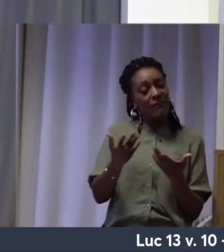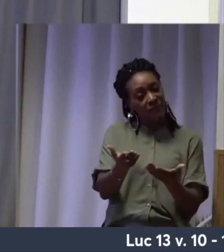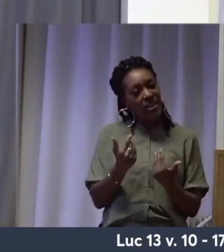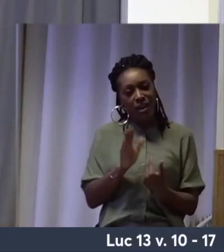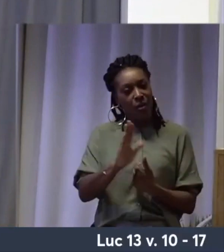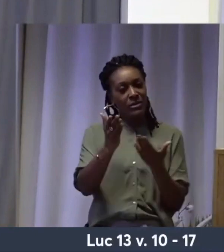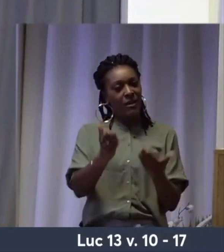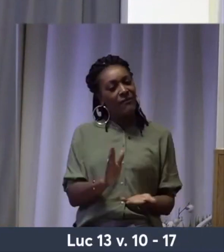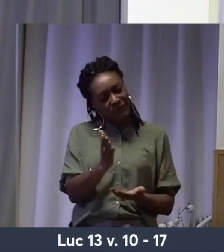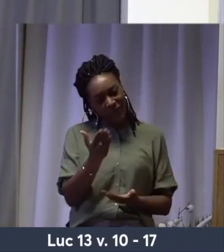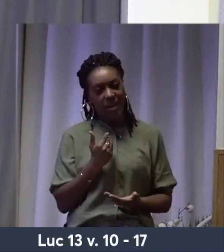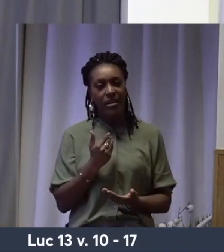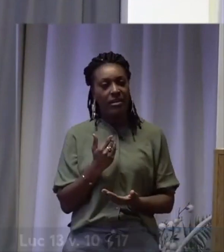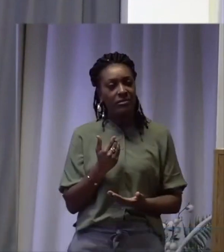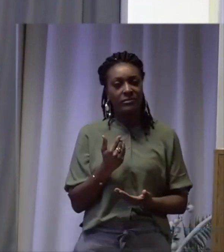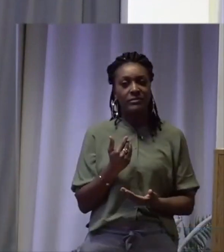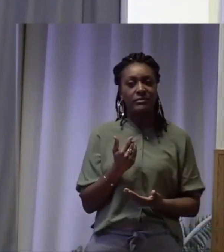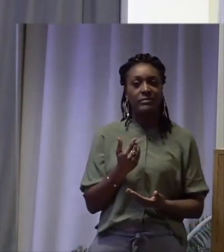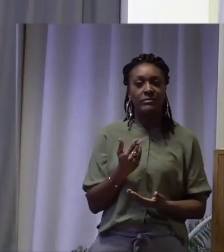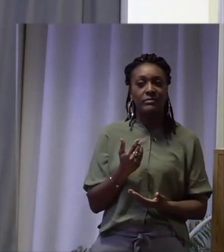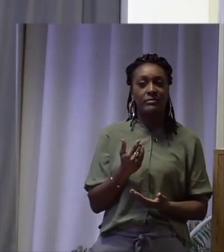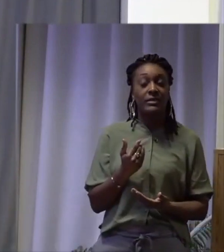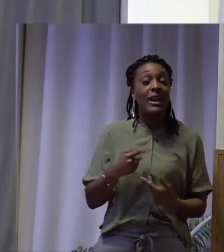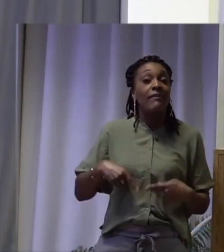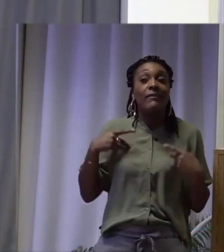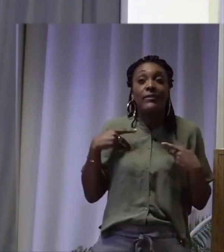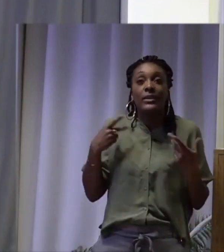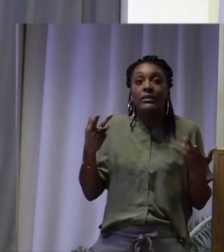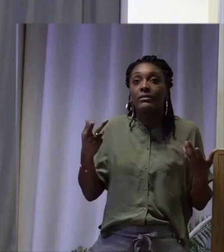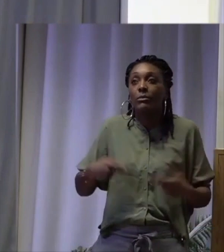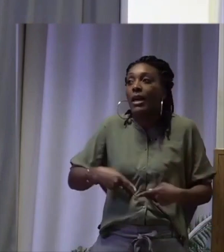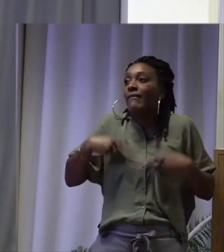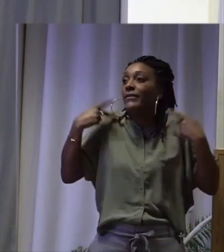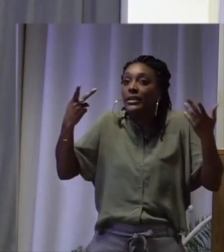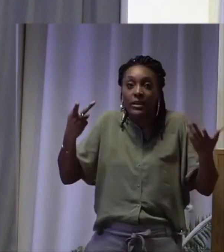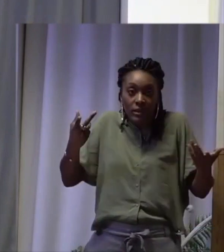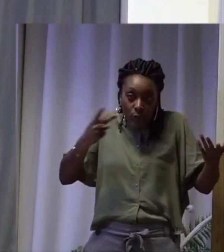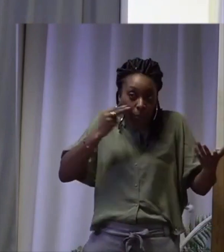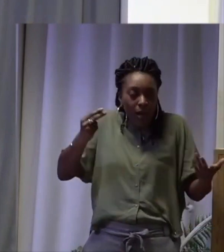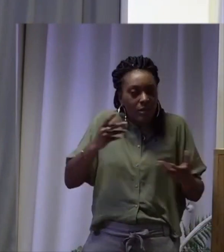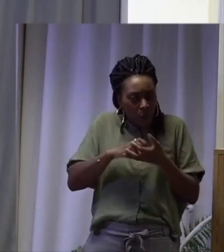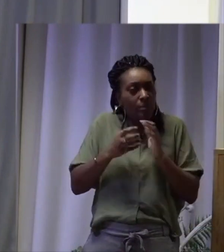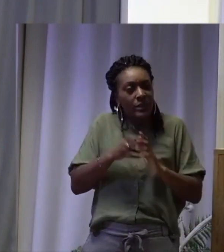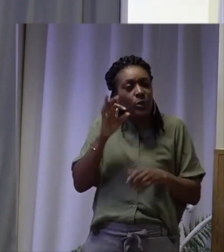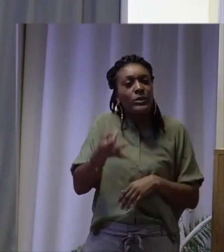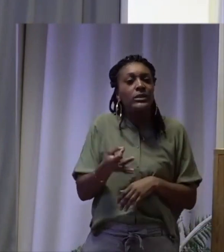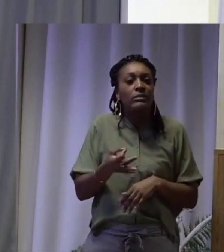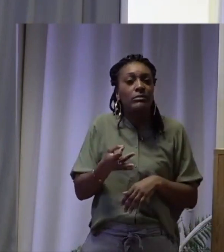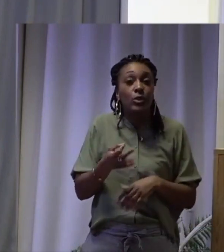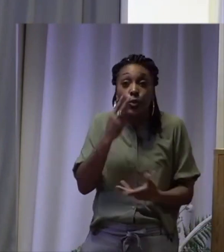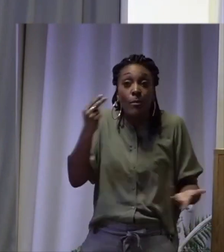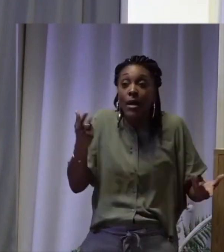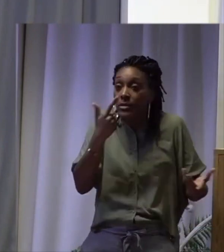On a entendu ce matin que la vie humaine est compliquée et que l'homme est sans